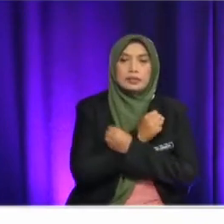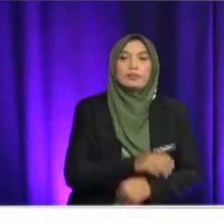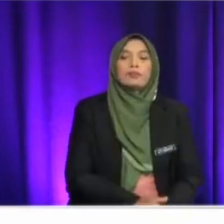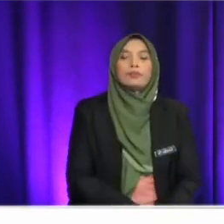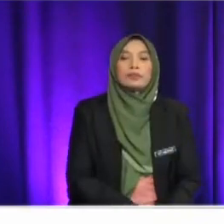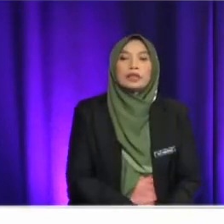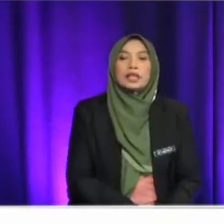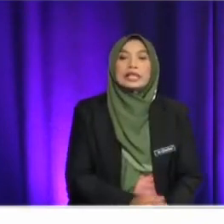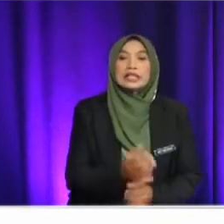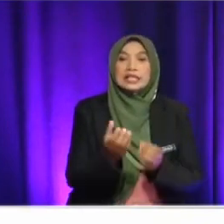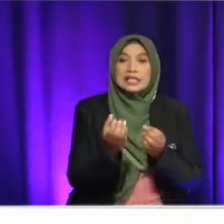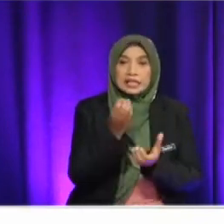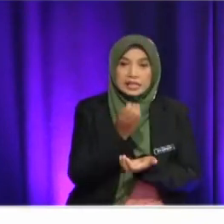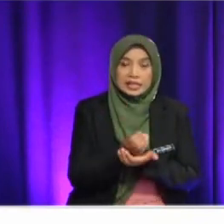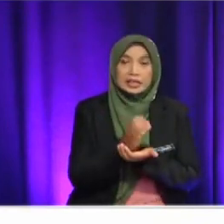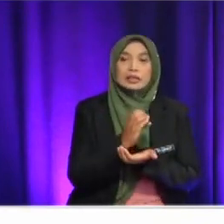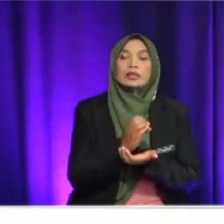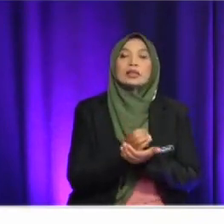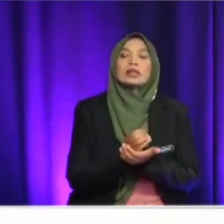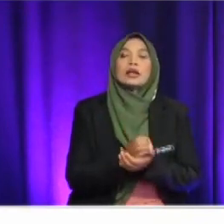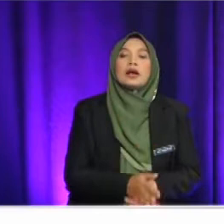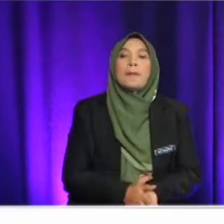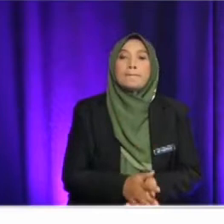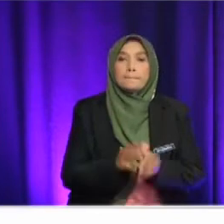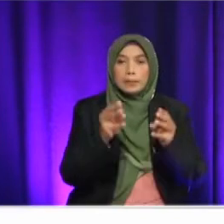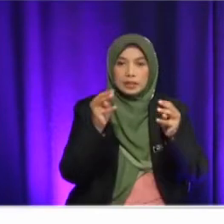Kesannya masyarakat akan hidup dalam keadaan aman damai